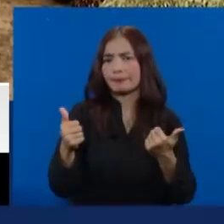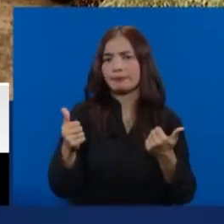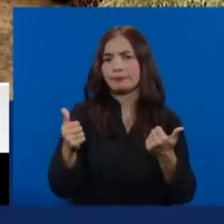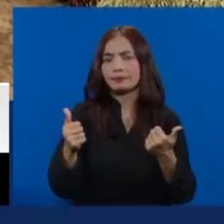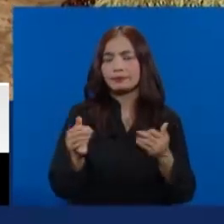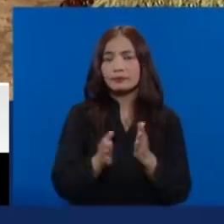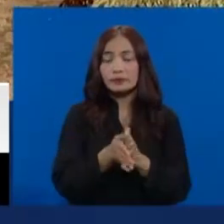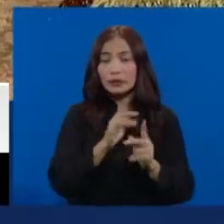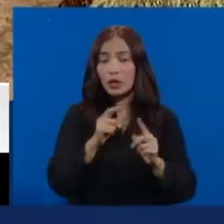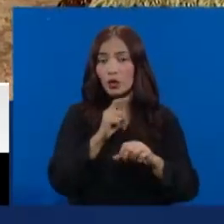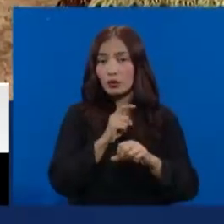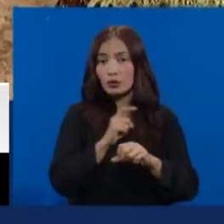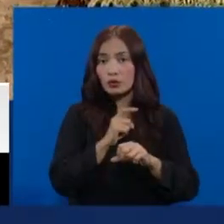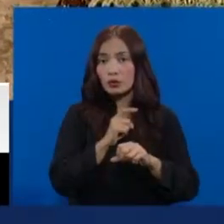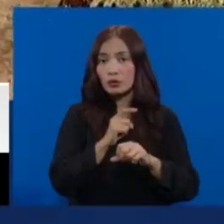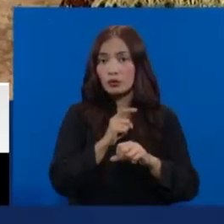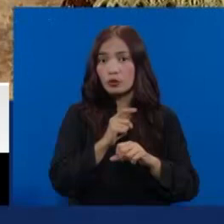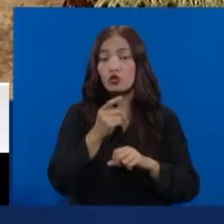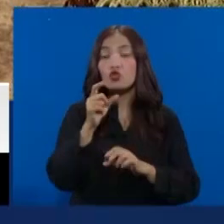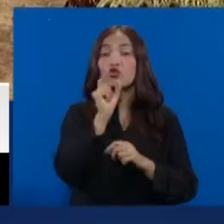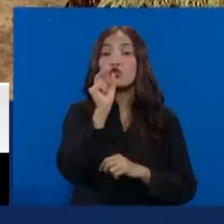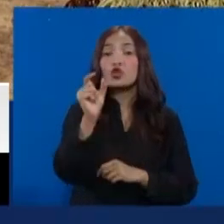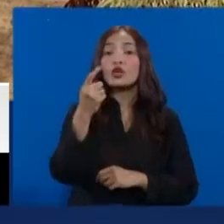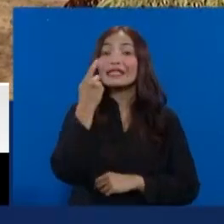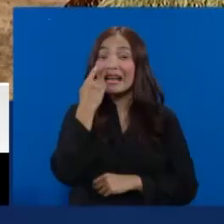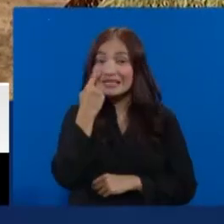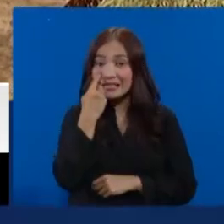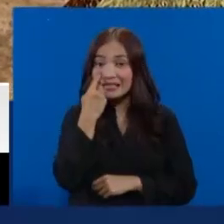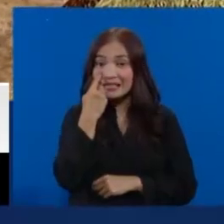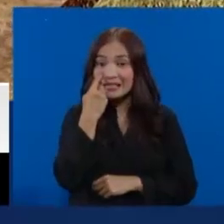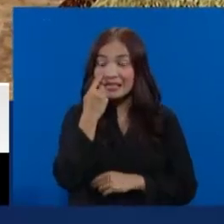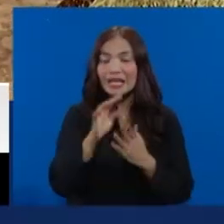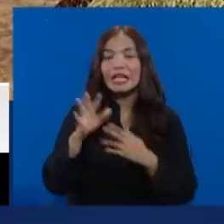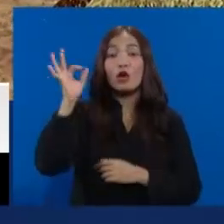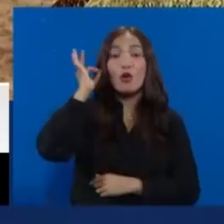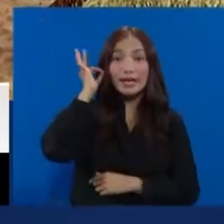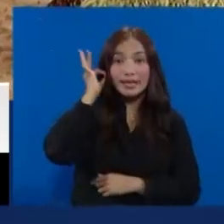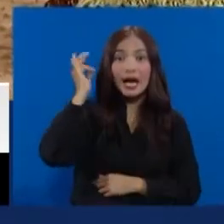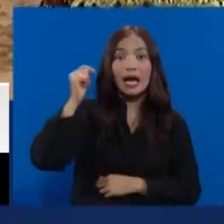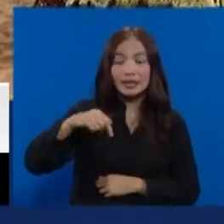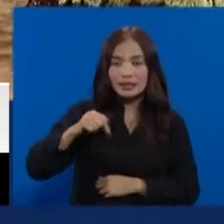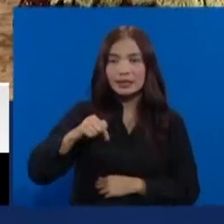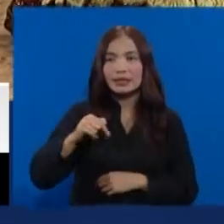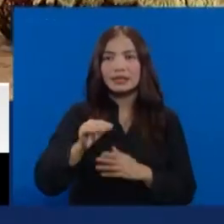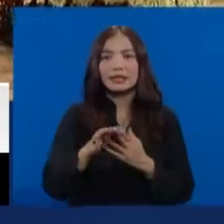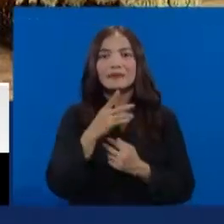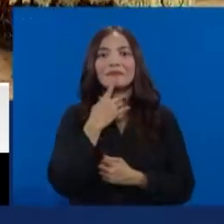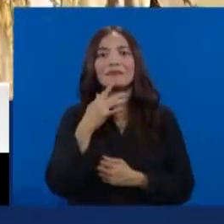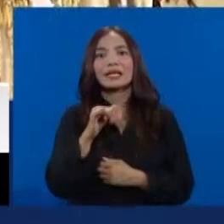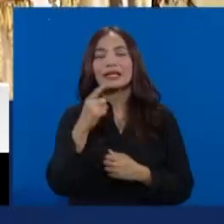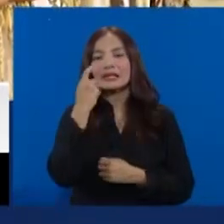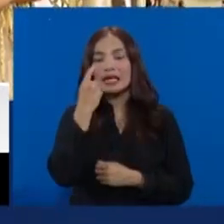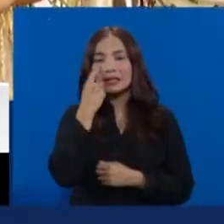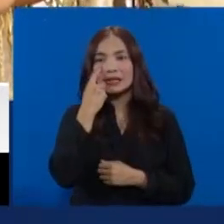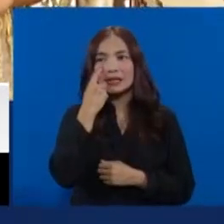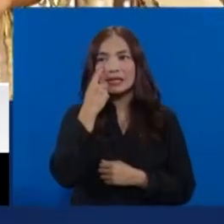mana nantinya untuk saksi dari pihak wanita ini akan saksinya itu